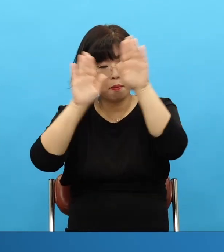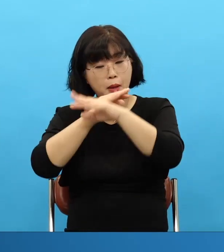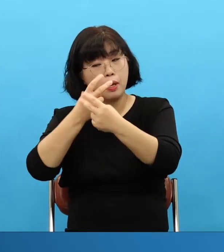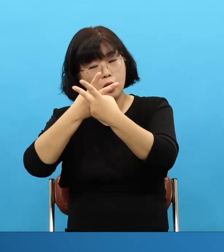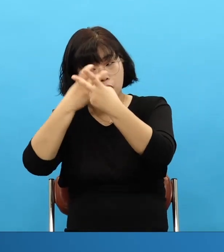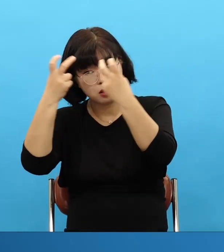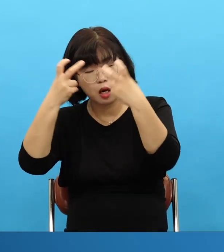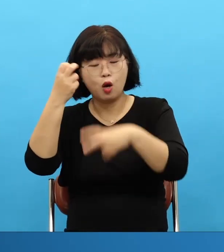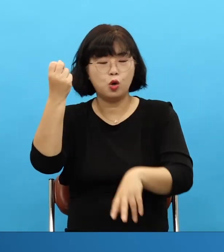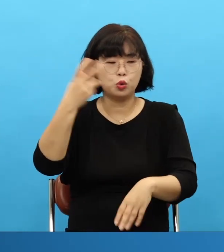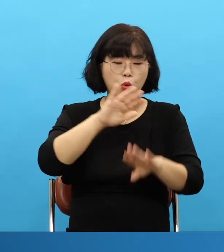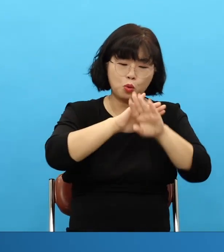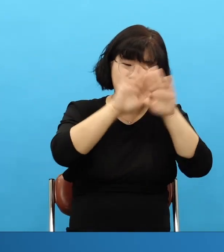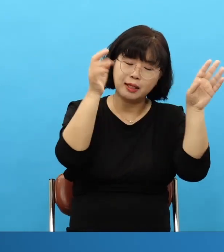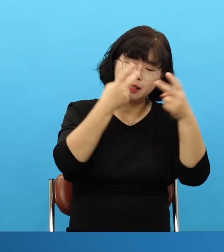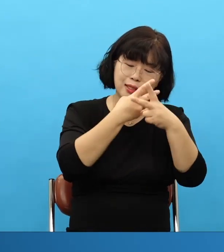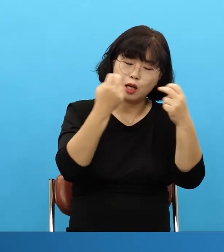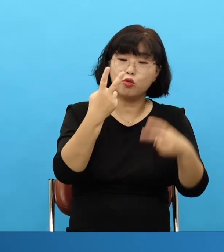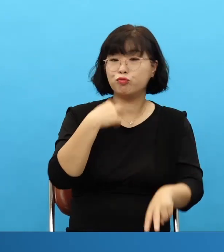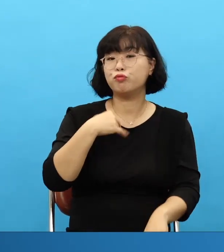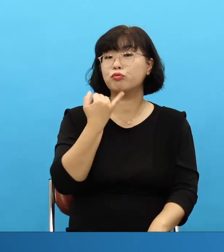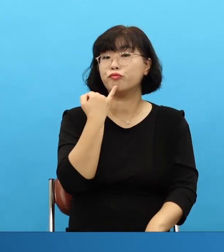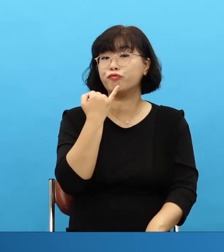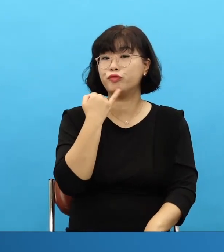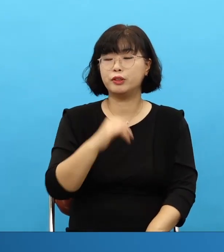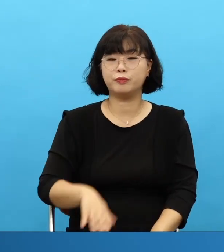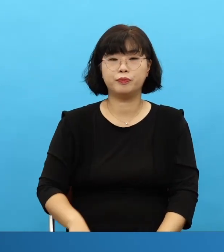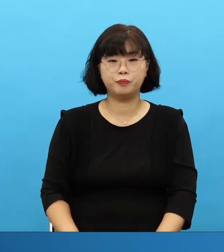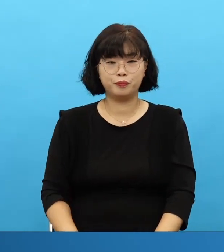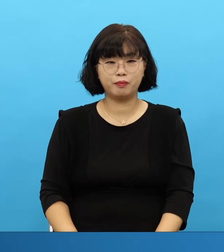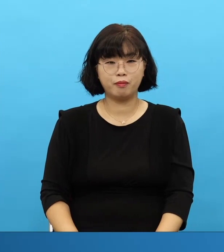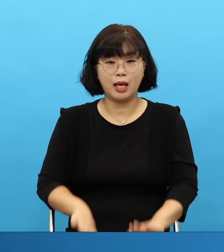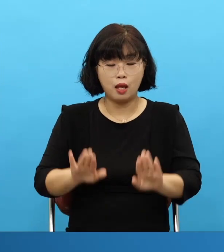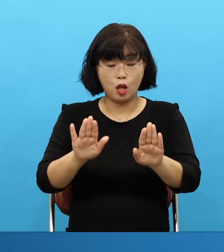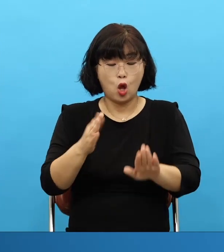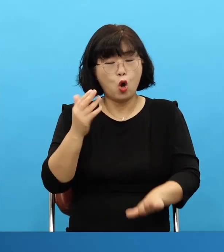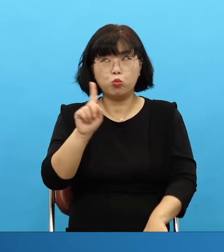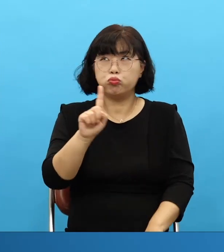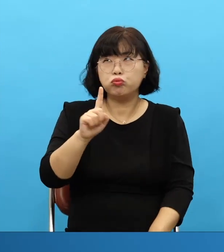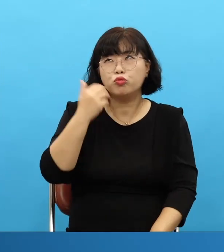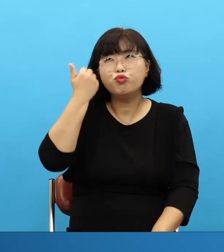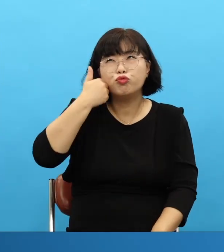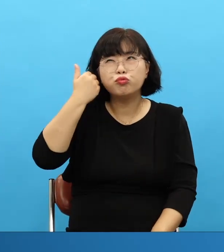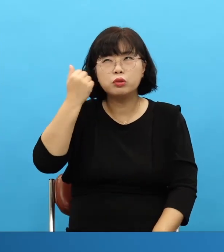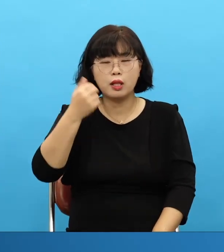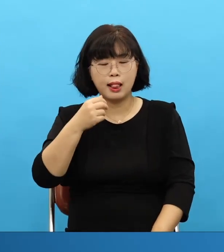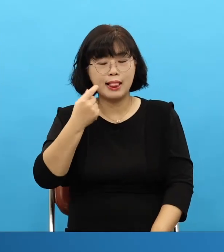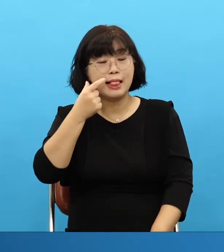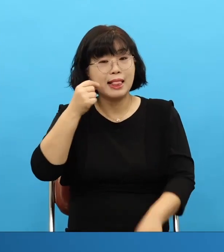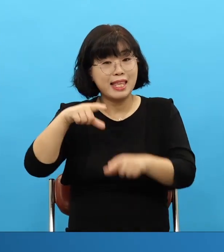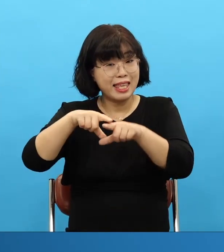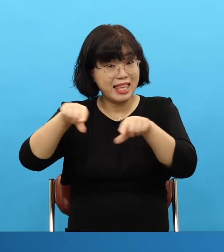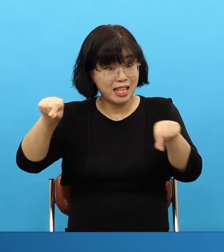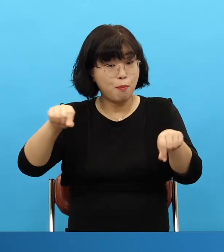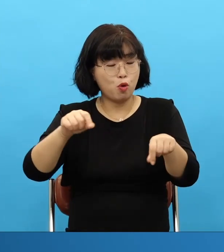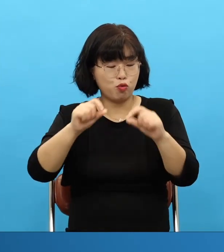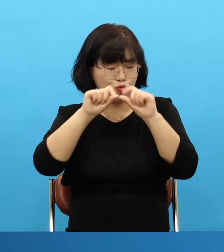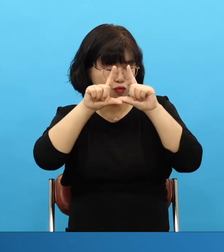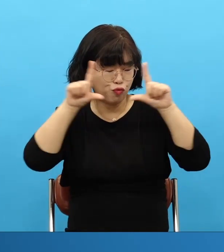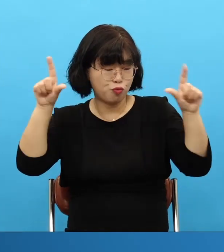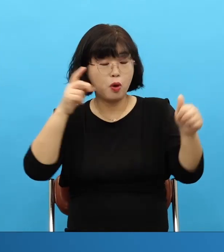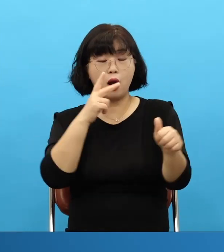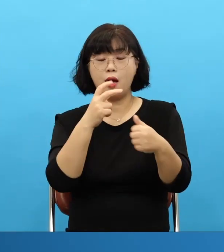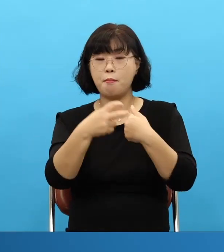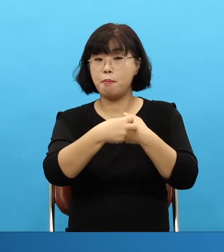게 의학적인 얘기인데 3시간만 제압한 거예요. There's a Japanese scholar, he's actually a doctor, but actually the